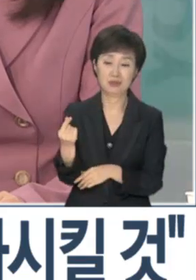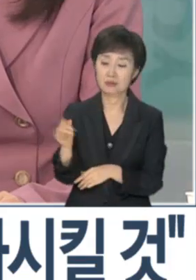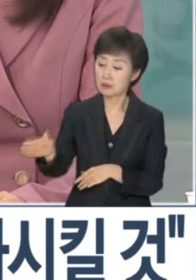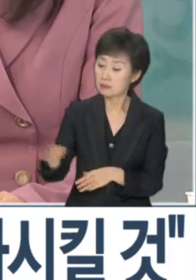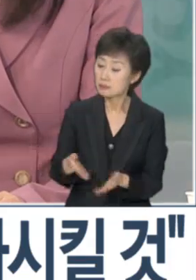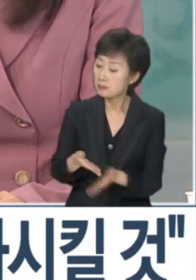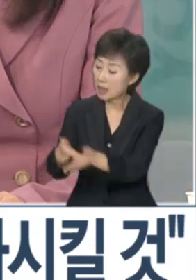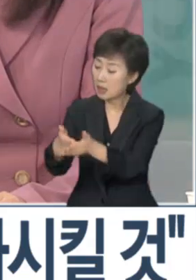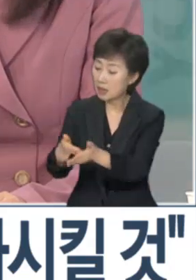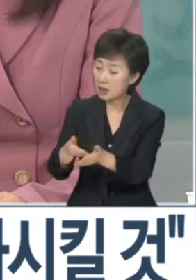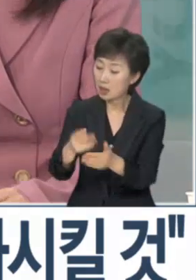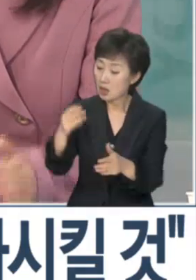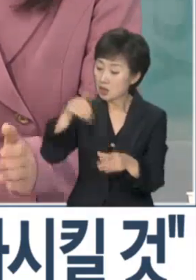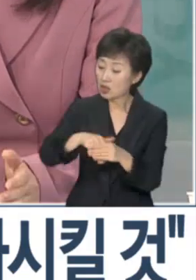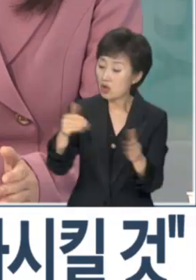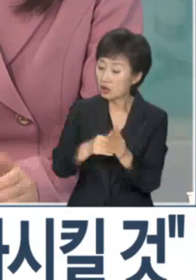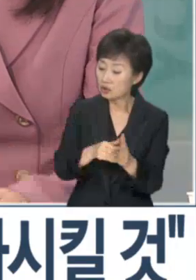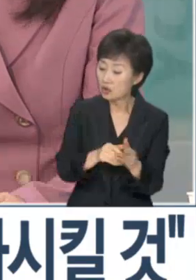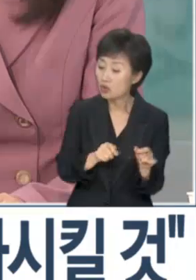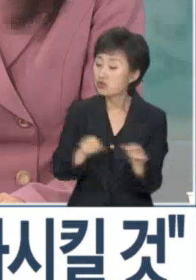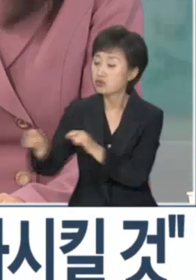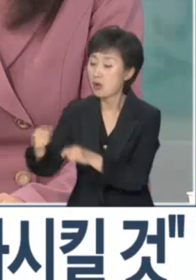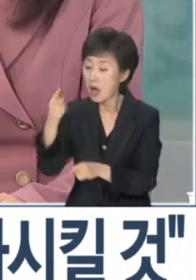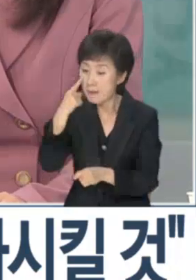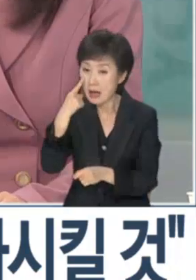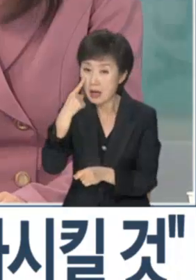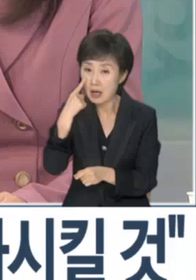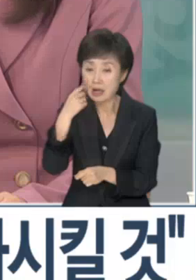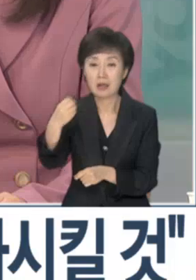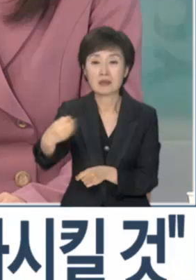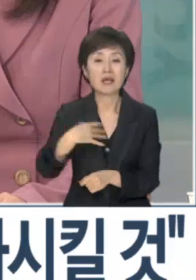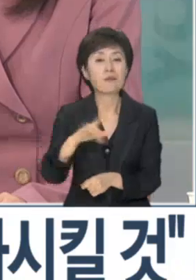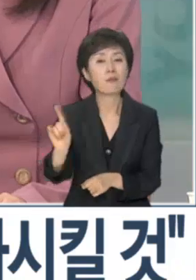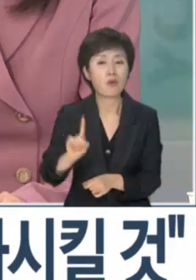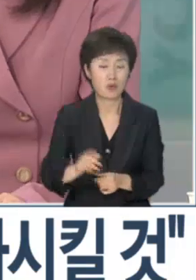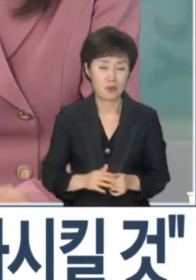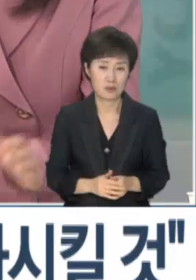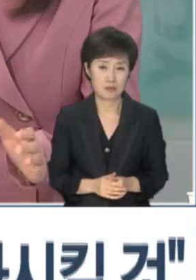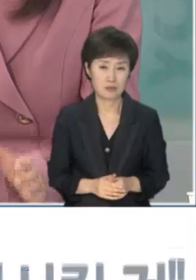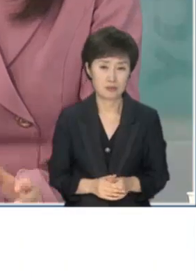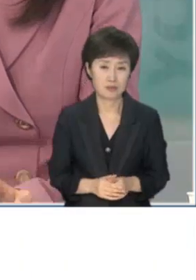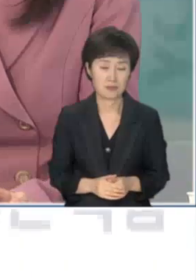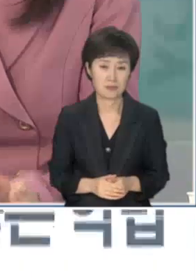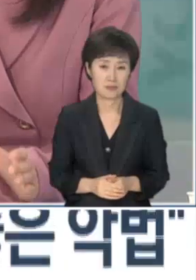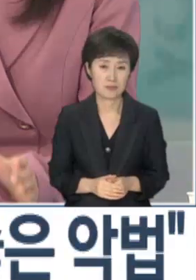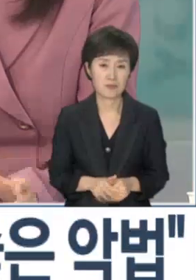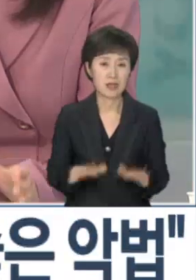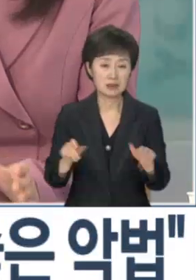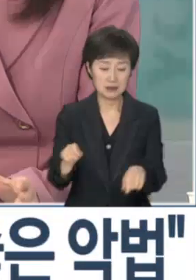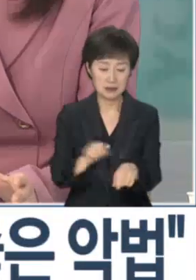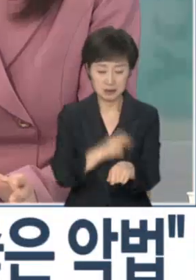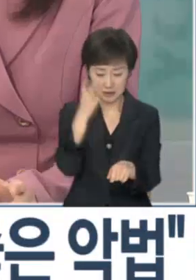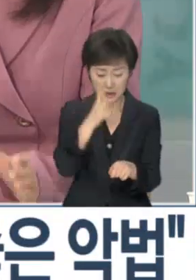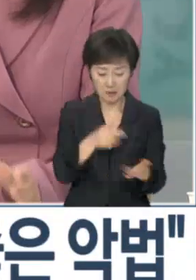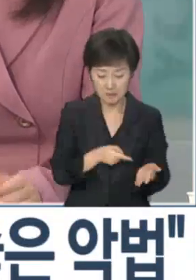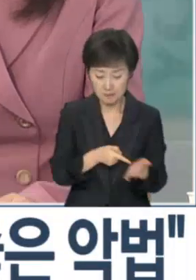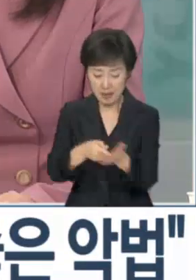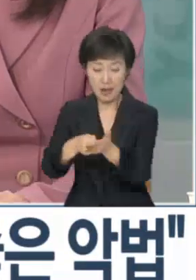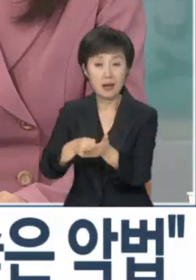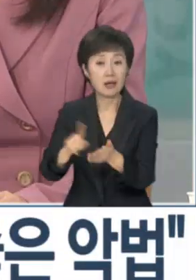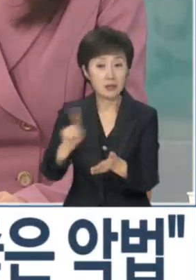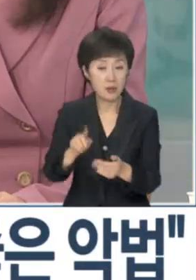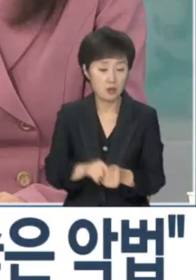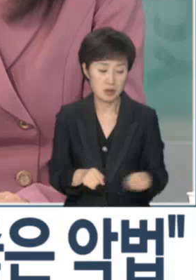미뤄야 된다라고 말하면 과연 한동훈 장관이 그곳에 동의를 하실 수 있겠습니까? 사실 이거 자체를 이 특검 자체는